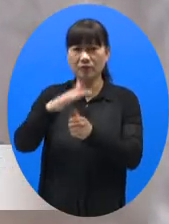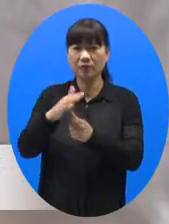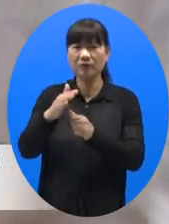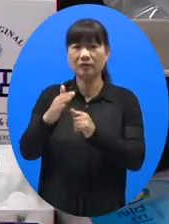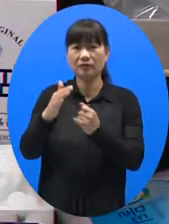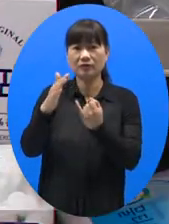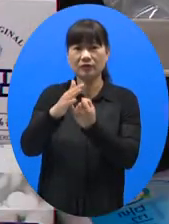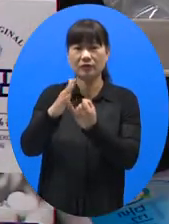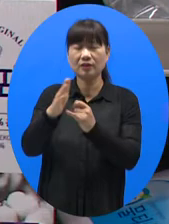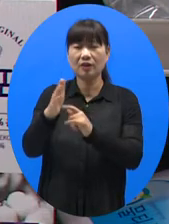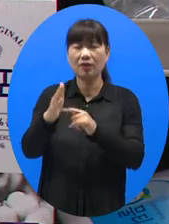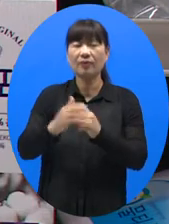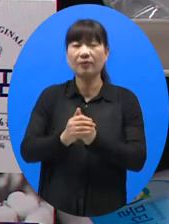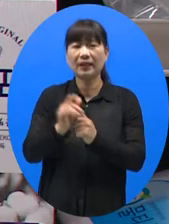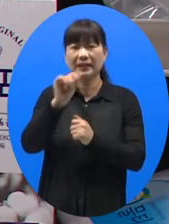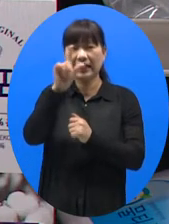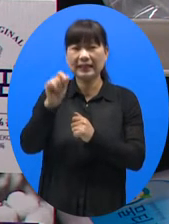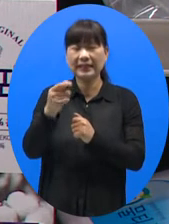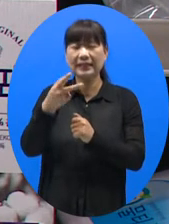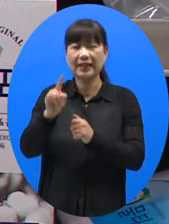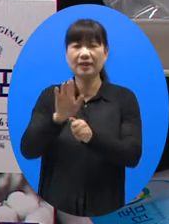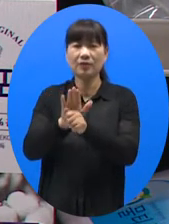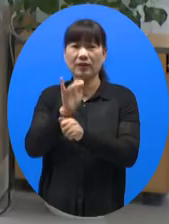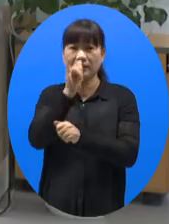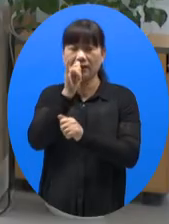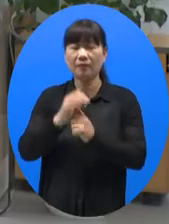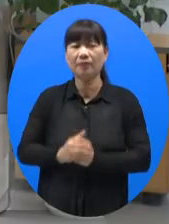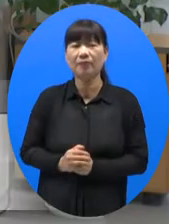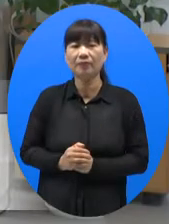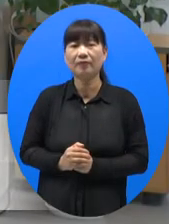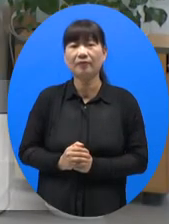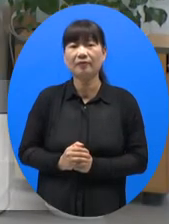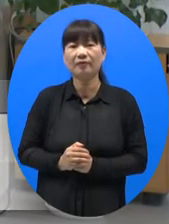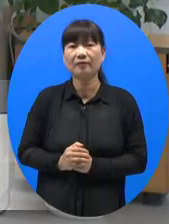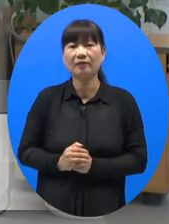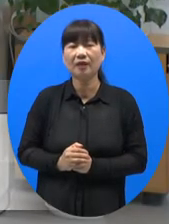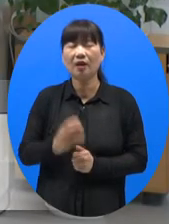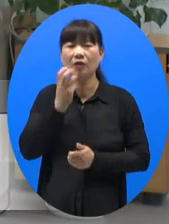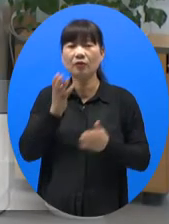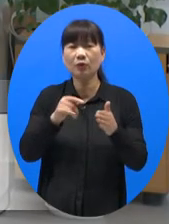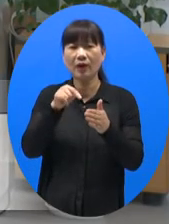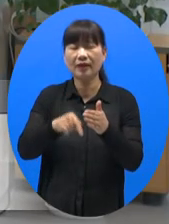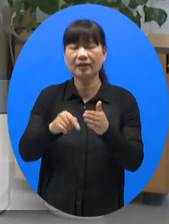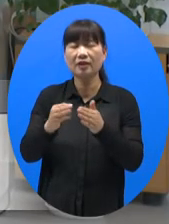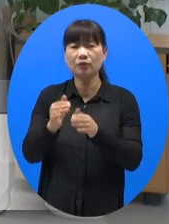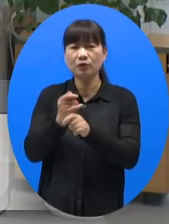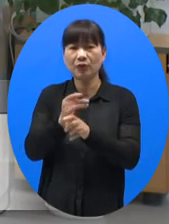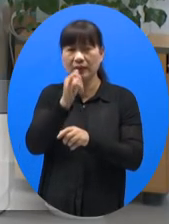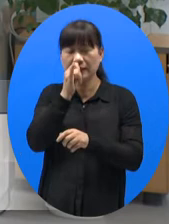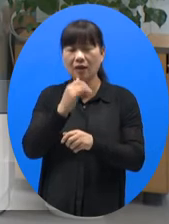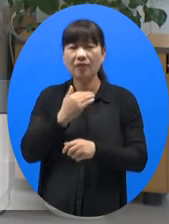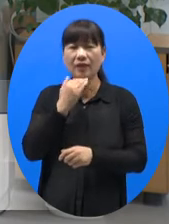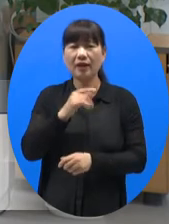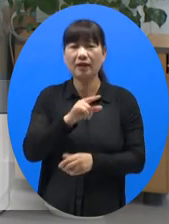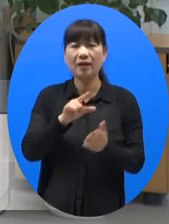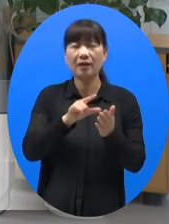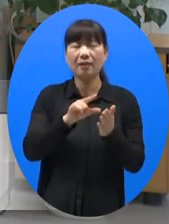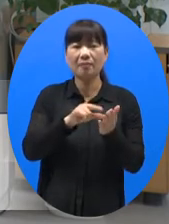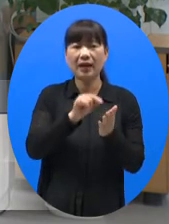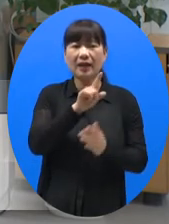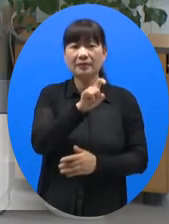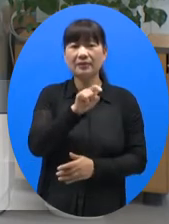보편적으로 받게 될 전망입니다. 경기도 생리용품 보편 지원 사업은 경기도에 주소를 둔만 11세에서